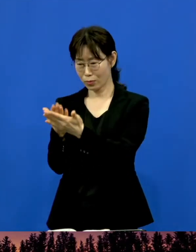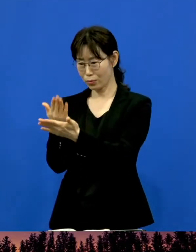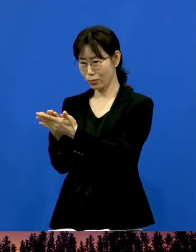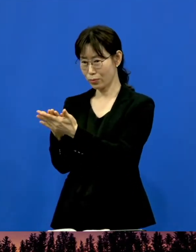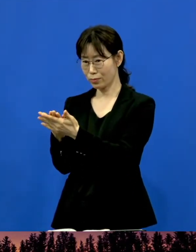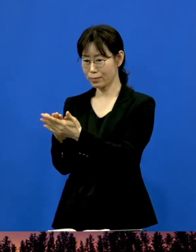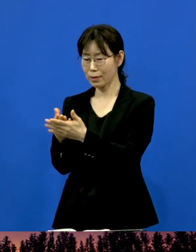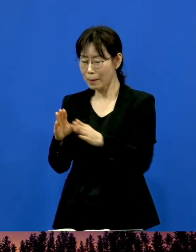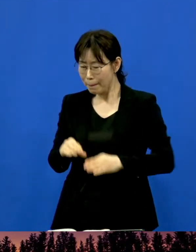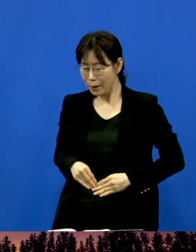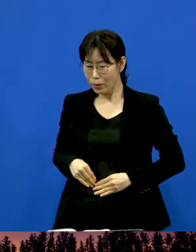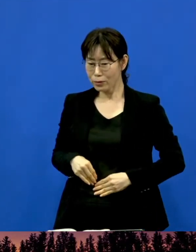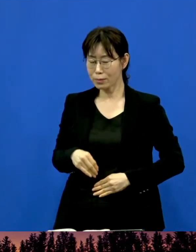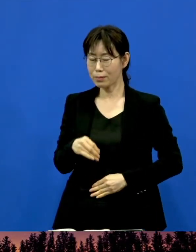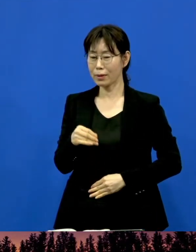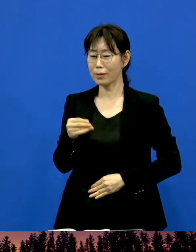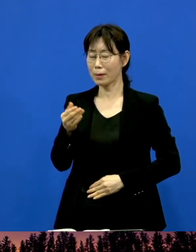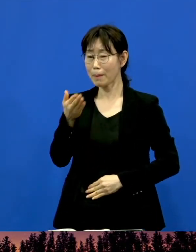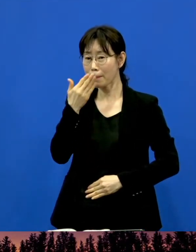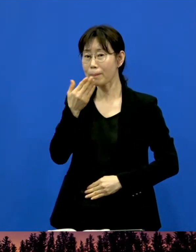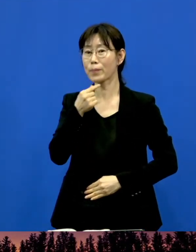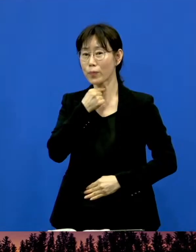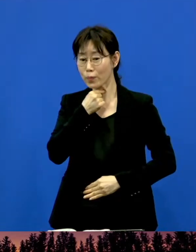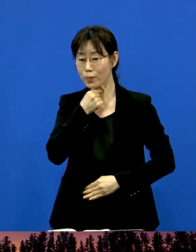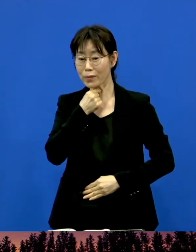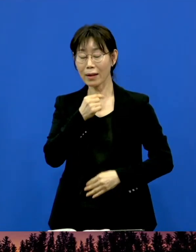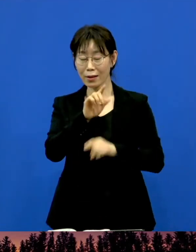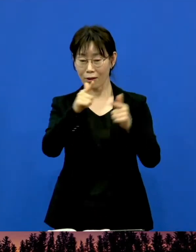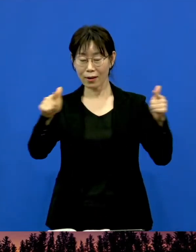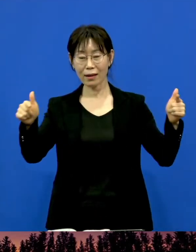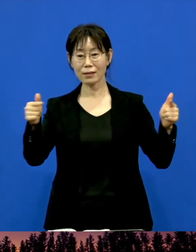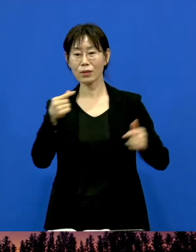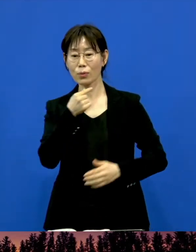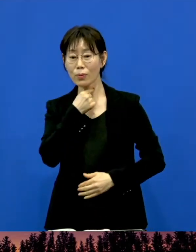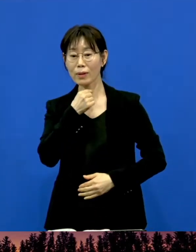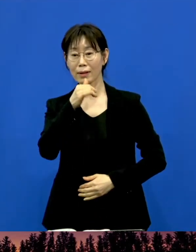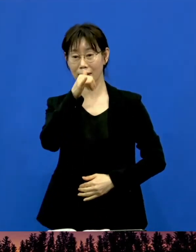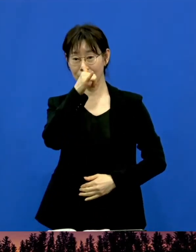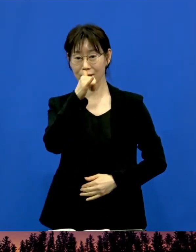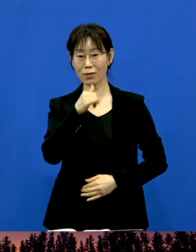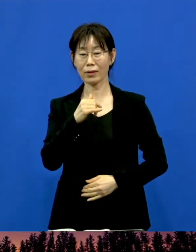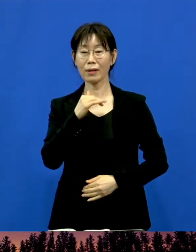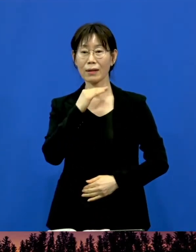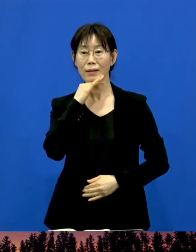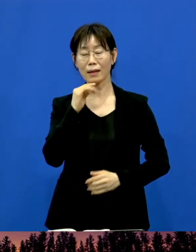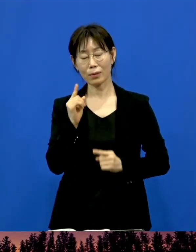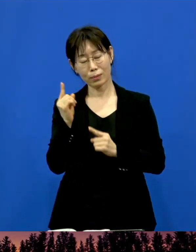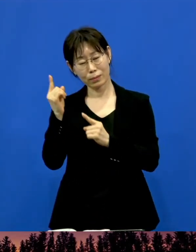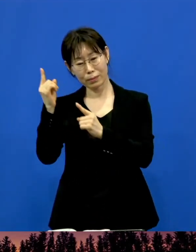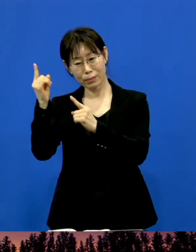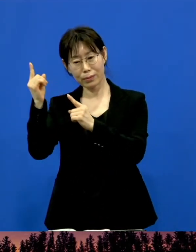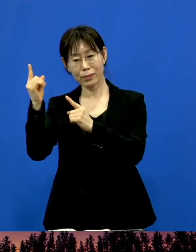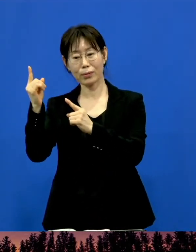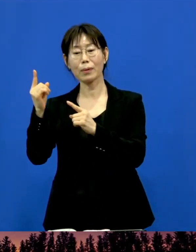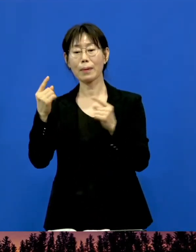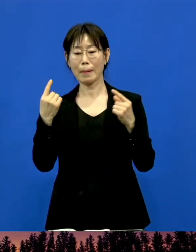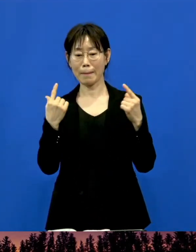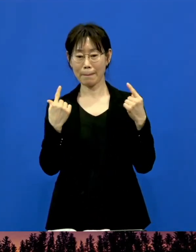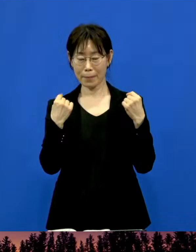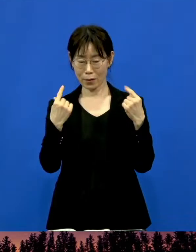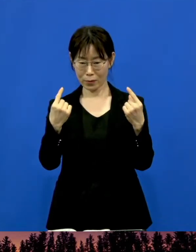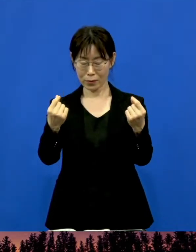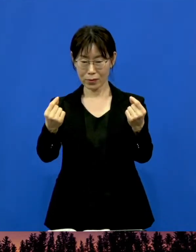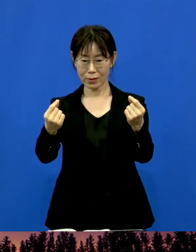배가 고프면 먹으려고 하고, 그래서 소원하는 것입니다. 그리고 나이가 들어도 여전히 그런 기본적인 인간의